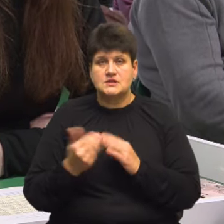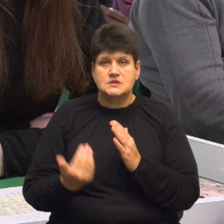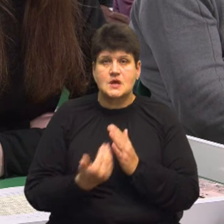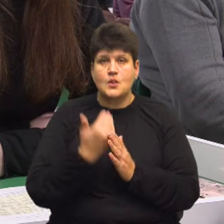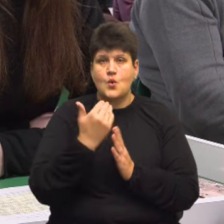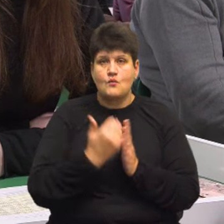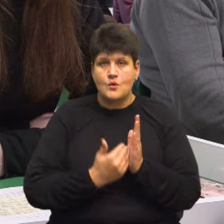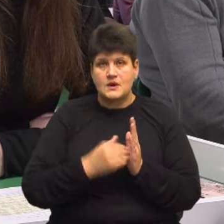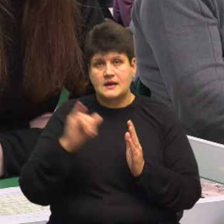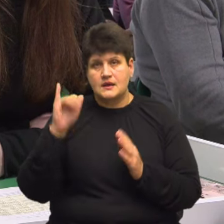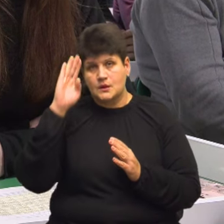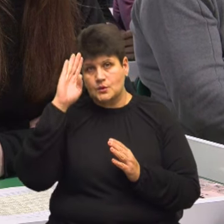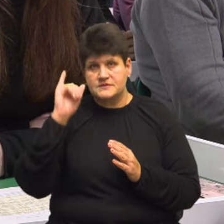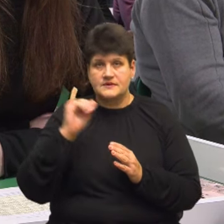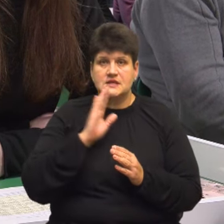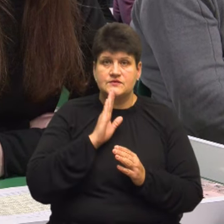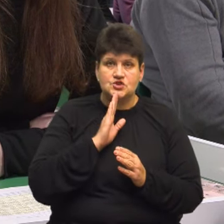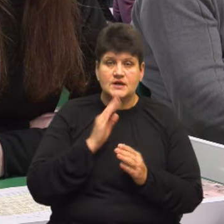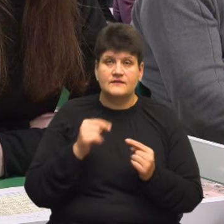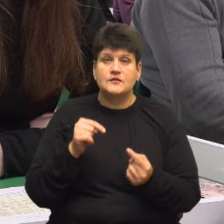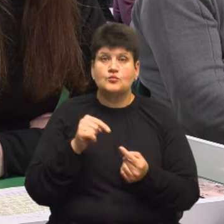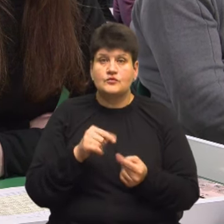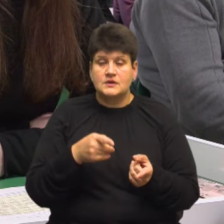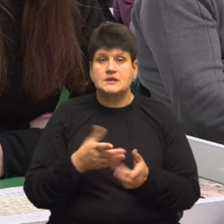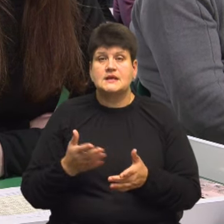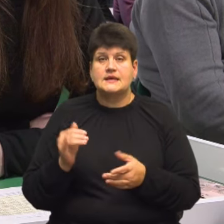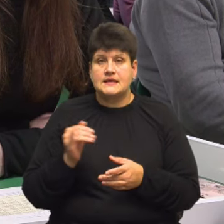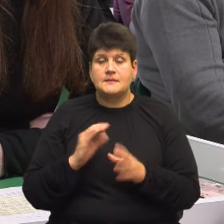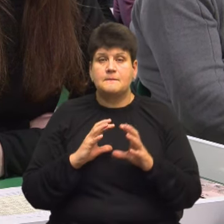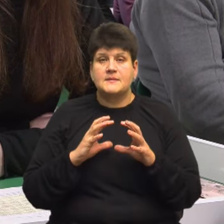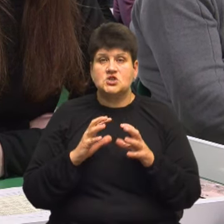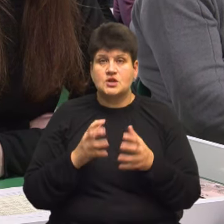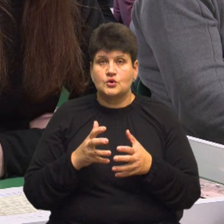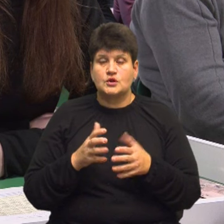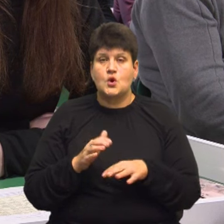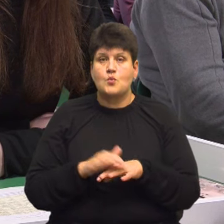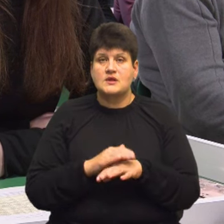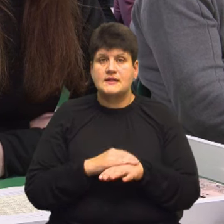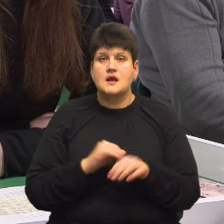програмою і хлопців, і дівчат, відповідно, і міжнародне гуманітарне право, і